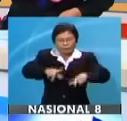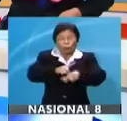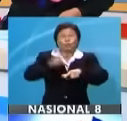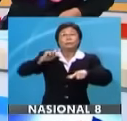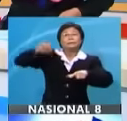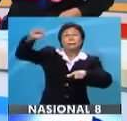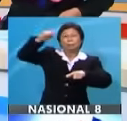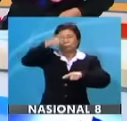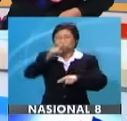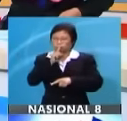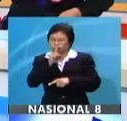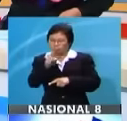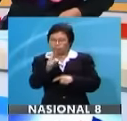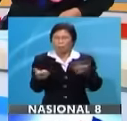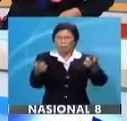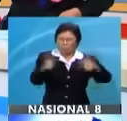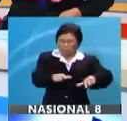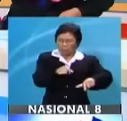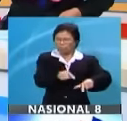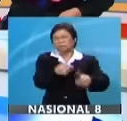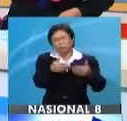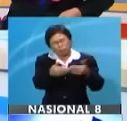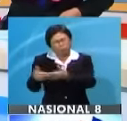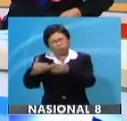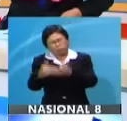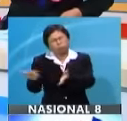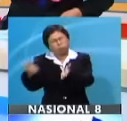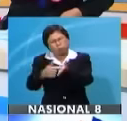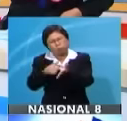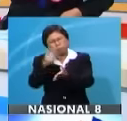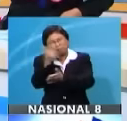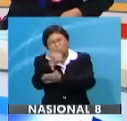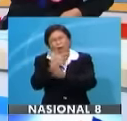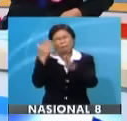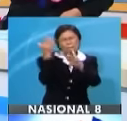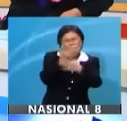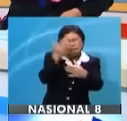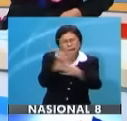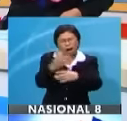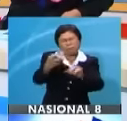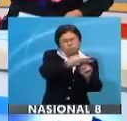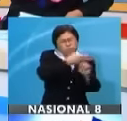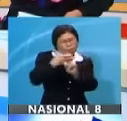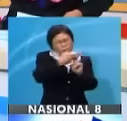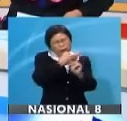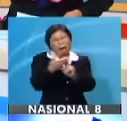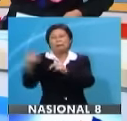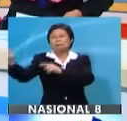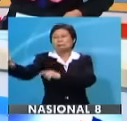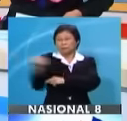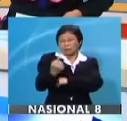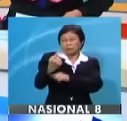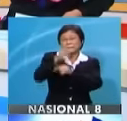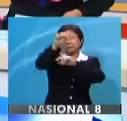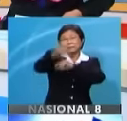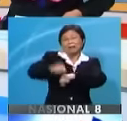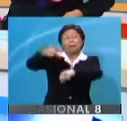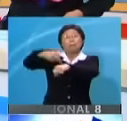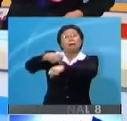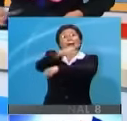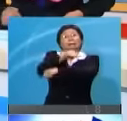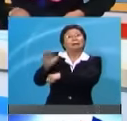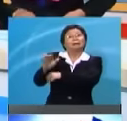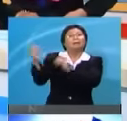bagi memastikan insiden tersebut tidak terus berulang. Tegas beliau, ancaman penculikan di Sabah datangnya dari selatan Filipina